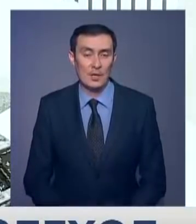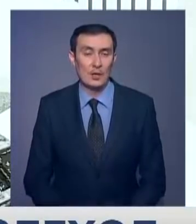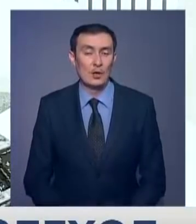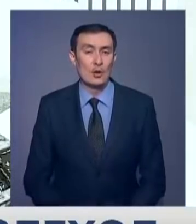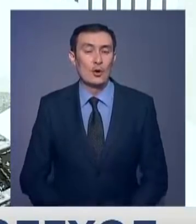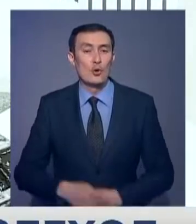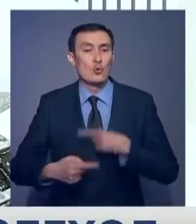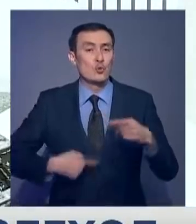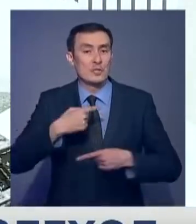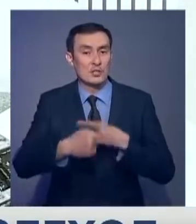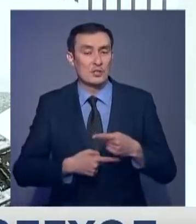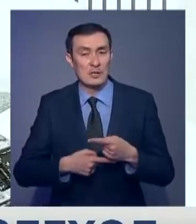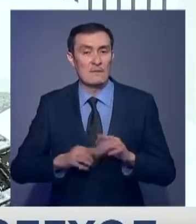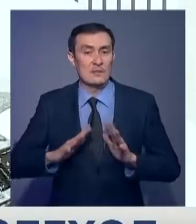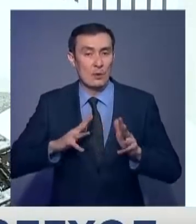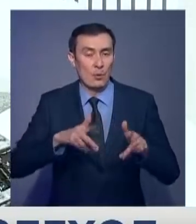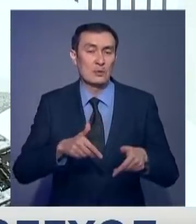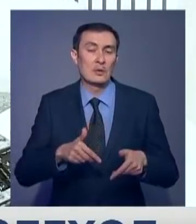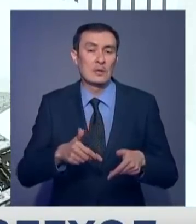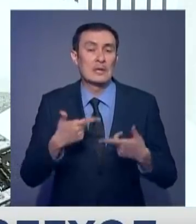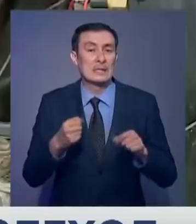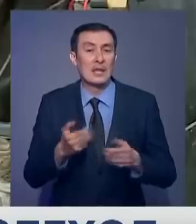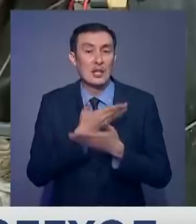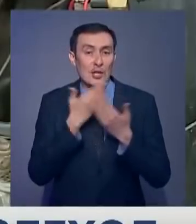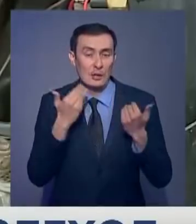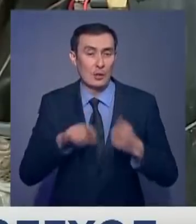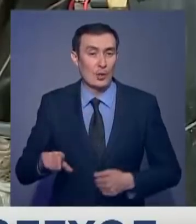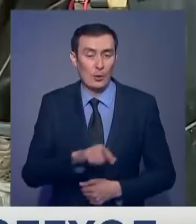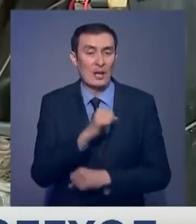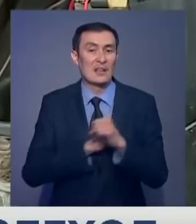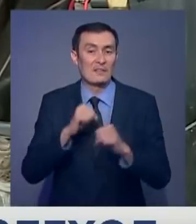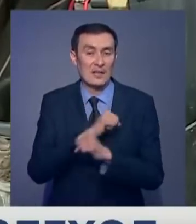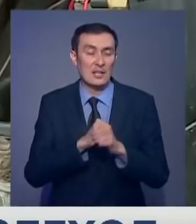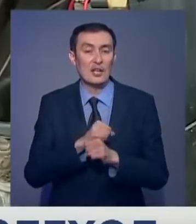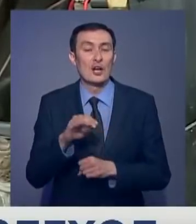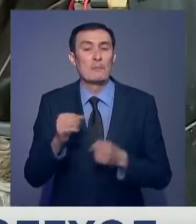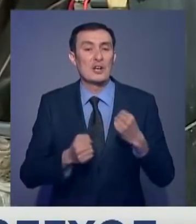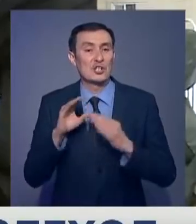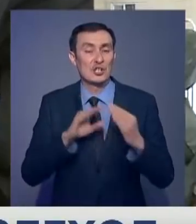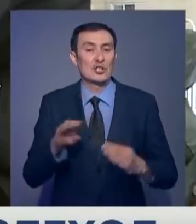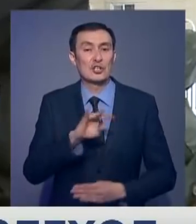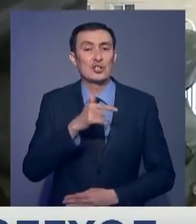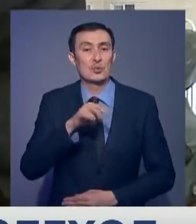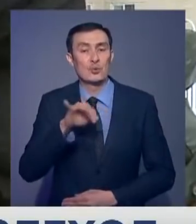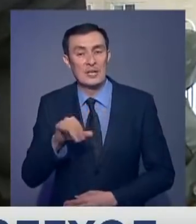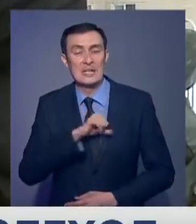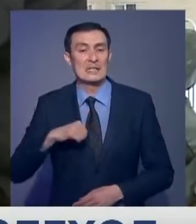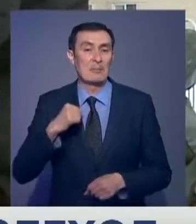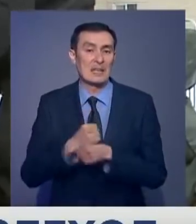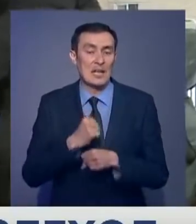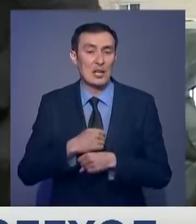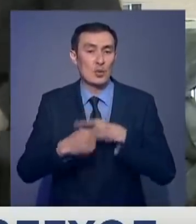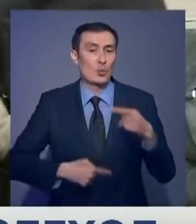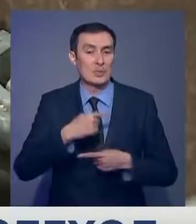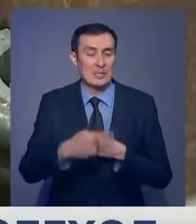Гусеничный вездеход для передвижения там, где нету дорог. Двигатель от ВАЗовской восьмерки, мосты с москвича, самодельная